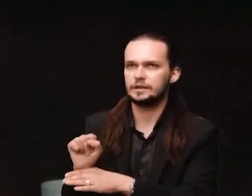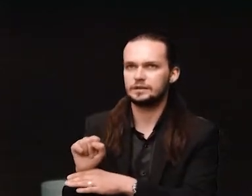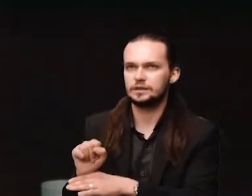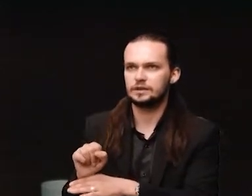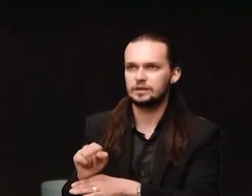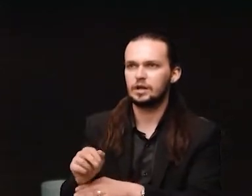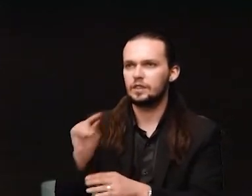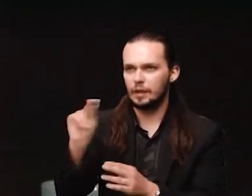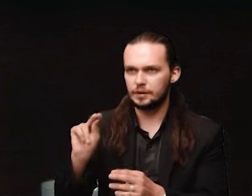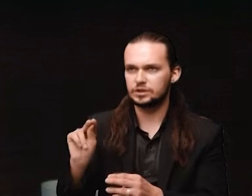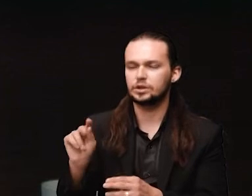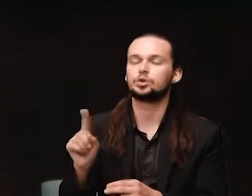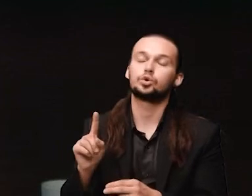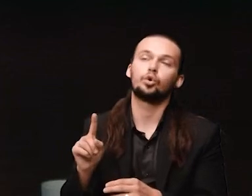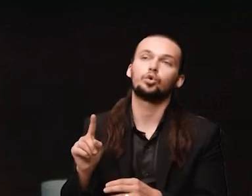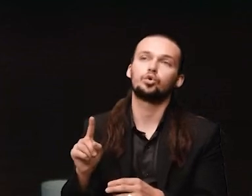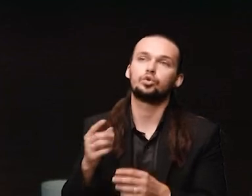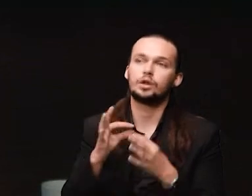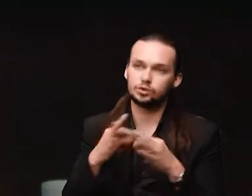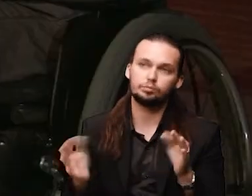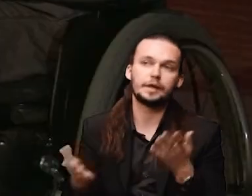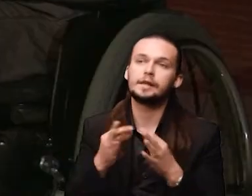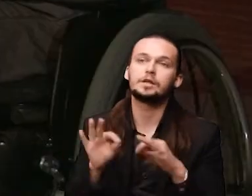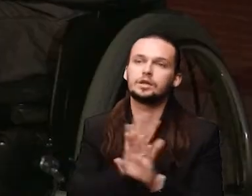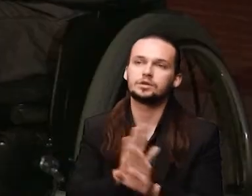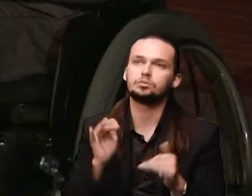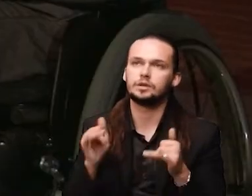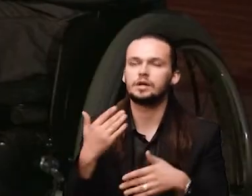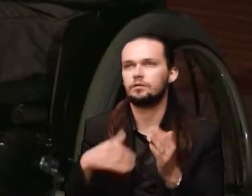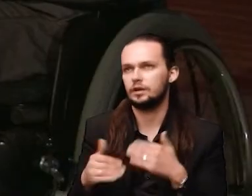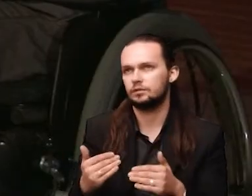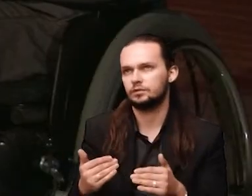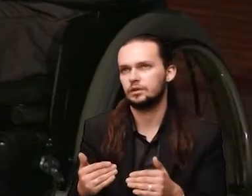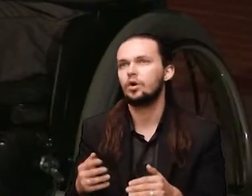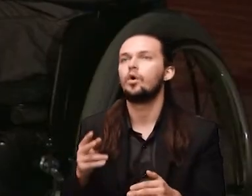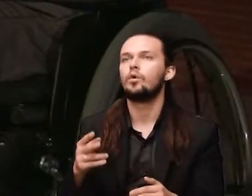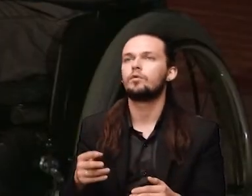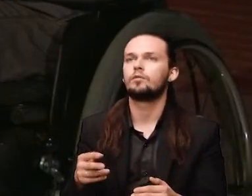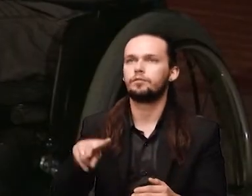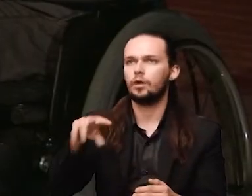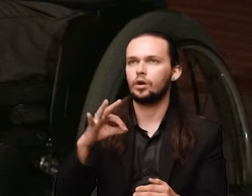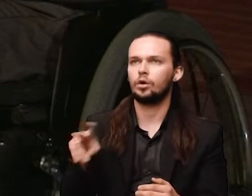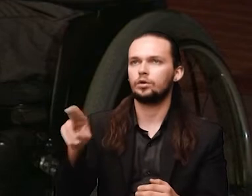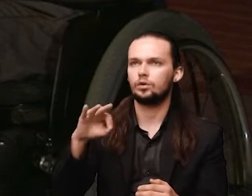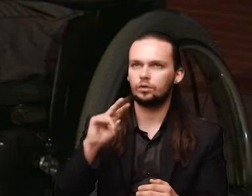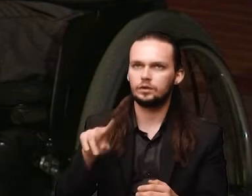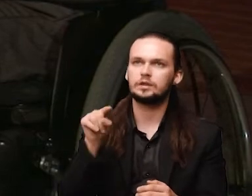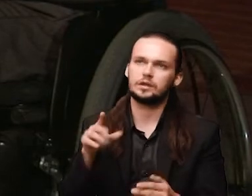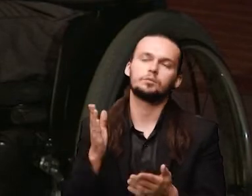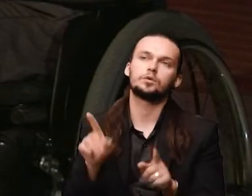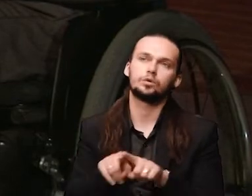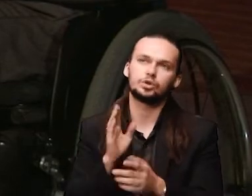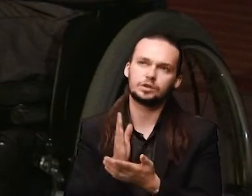обозначены, доступны для колясок. В Лондоне то же самое. Сейчас сделаны все эти вещи, как раз доступны и пересадочные узлы, и линии,